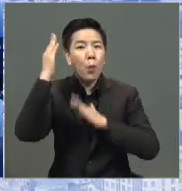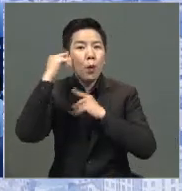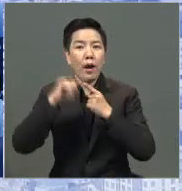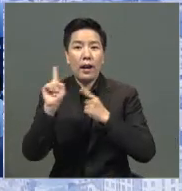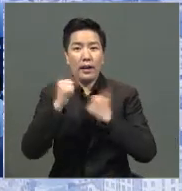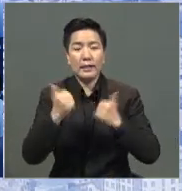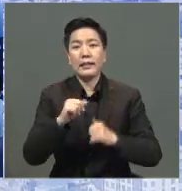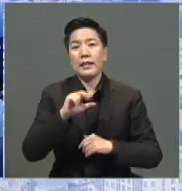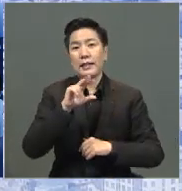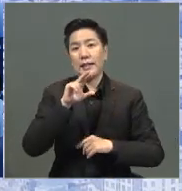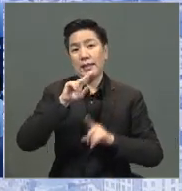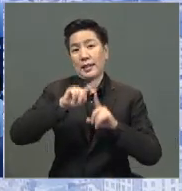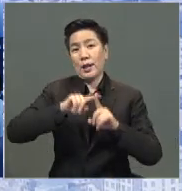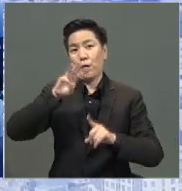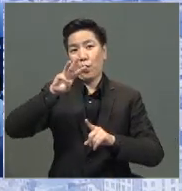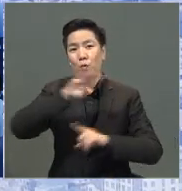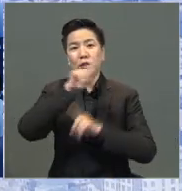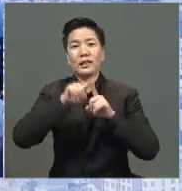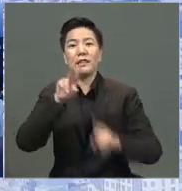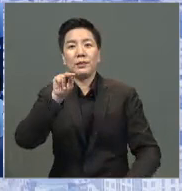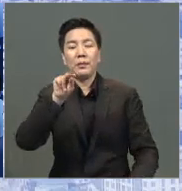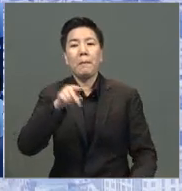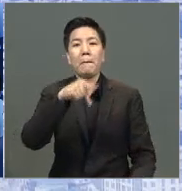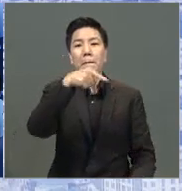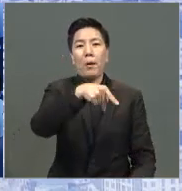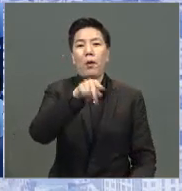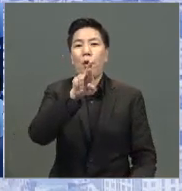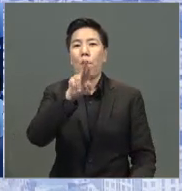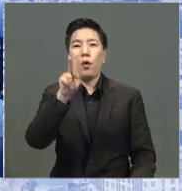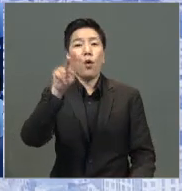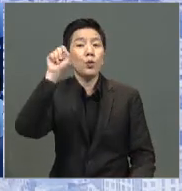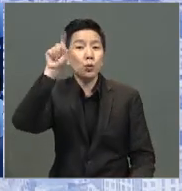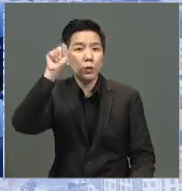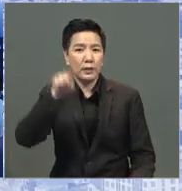สัปดาห์รวมและเป็นหนึ่งเดือนช่วงเวลาที่จะต้องดูแลกันและกันให้อย่างดีเราหวังว่าหลังจาก30มิถุนายนแล้วพ.ร.ก.ฉุกเฉินถ้าเป็นไปได้เรากลับไปเป็นปกติเหมือนอย่างนั้นแต่ว่าปกติเป็นวิถีใหม่ขึ้นไปนะครับถ้าท่านปรับตัวปรับใจปรับกายได้ถึงตอนนั้นไม่ต้องมีกฎหมายไม่ต้องมีอะไรทั้งหลายมาดูแลท่านเลยนะครับเราก็จะได้มั่นใจ